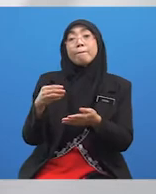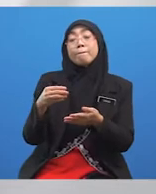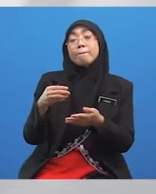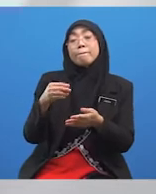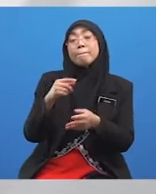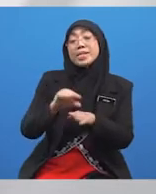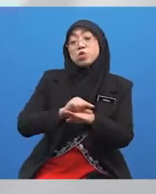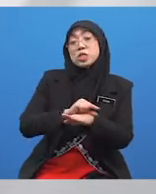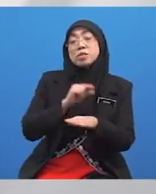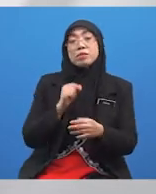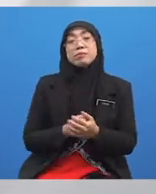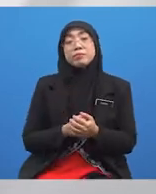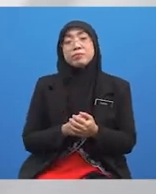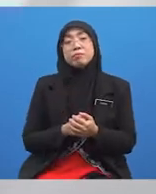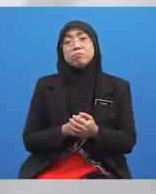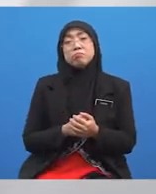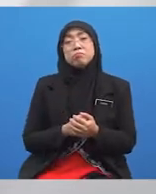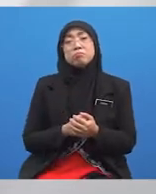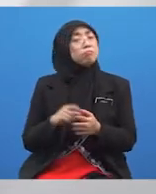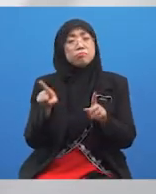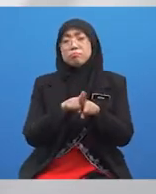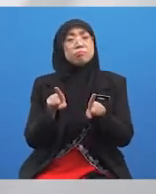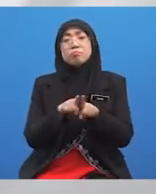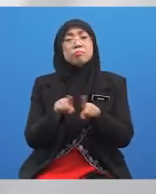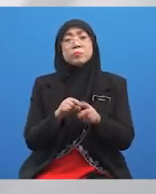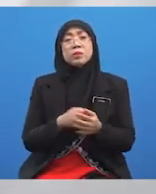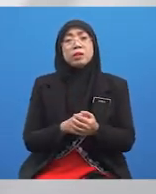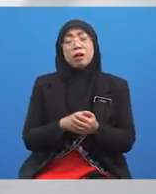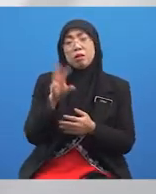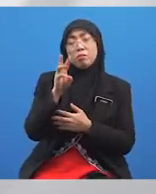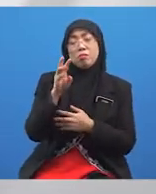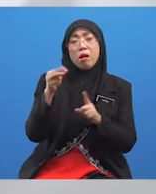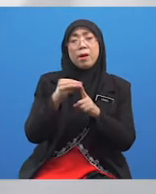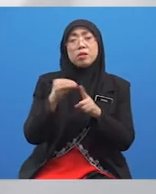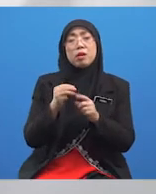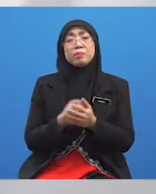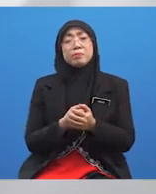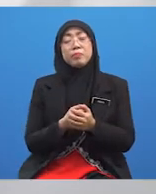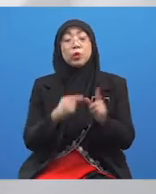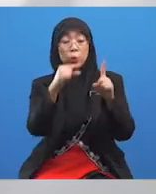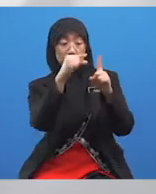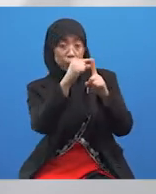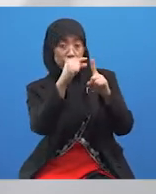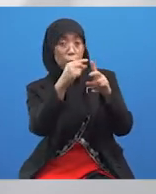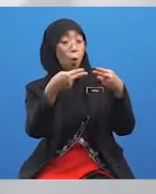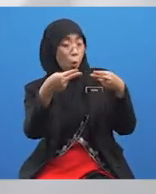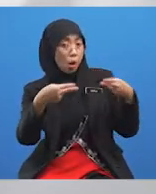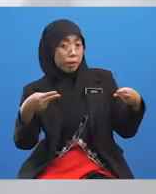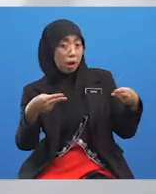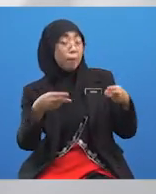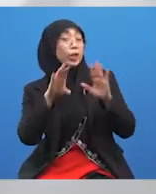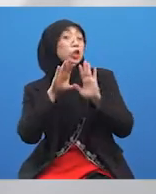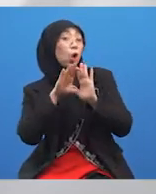huraikan. Wajib ada fakta, huraian dan contoh. Lihat soalan, dua proses pembelian produk